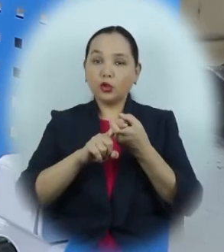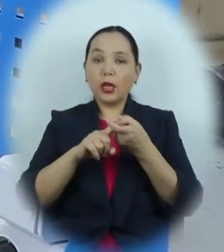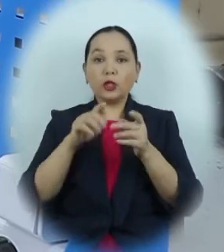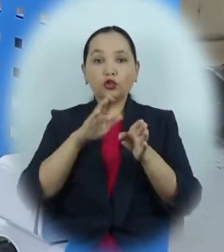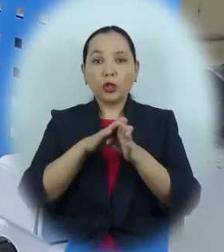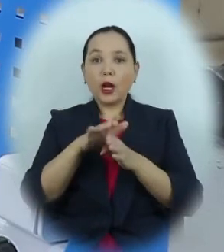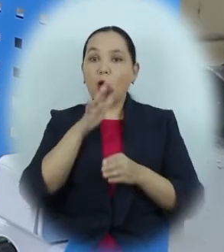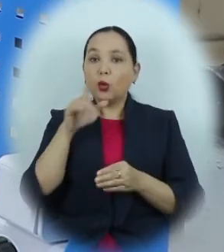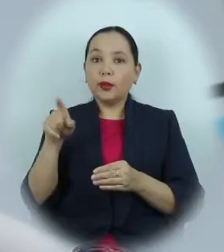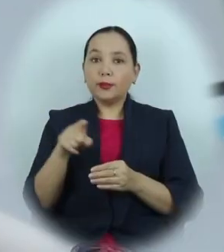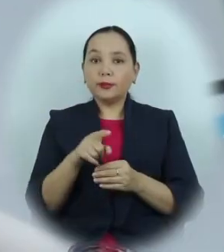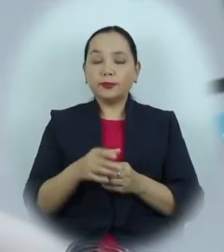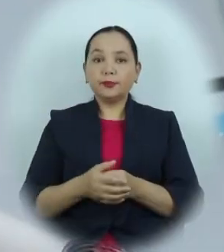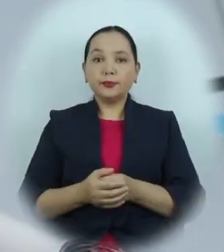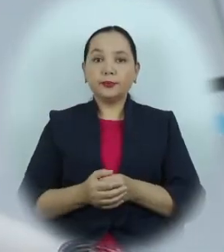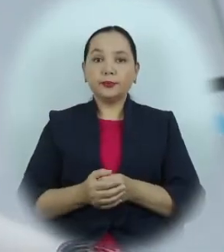jarayoni.